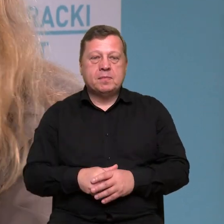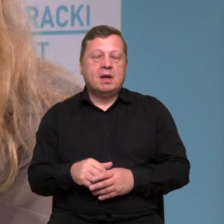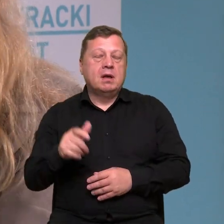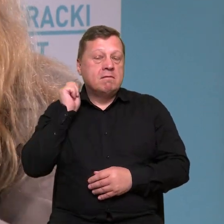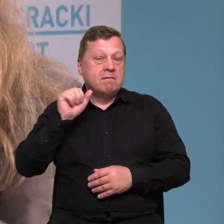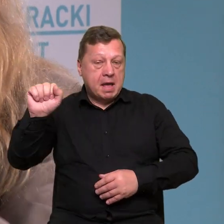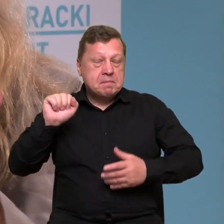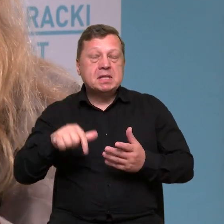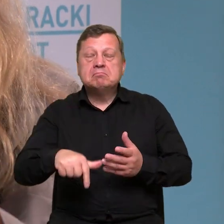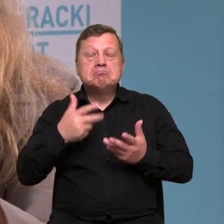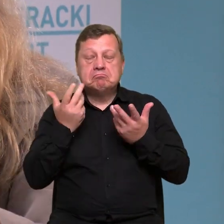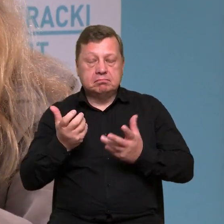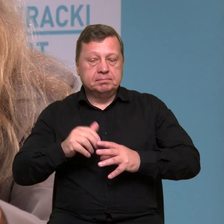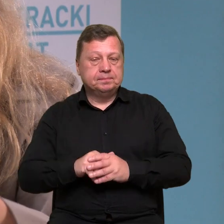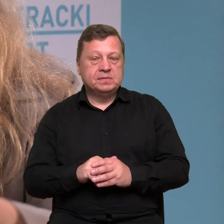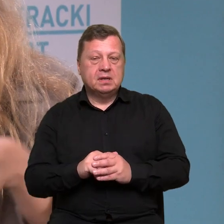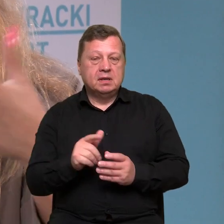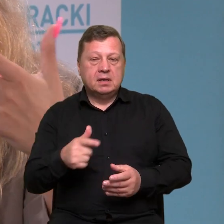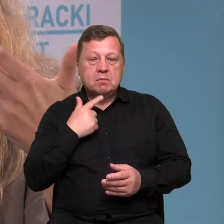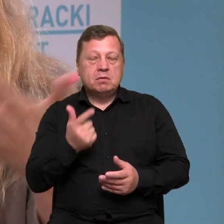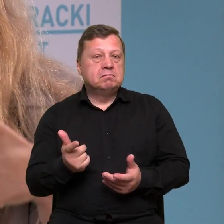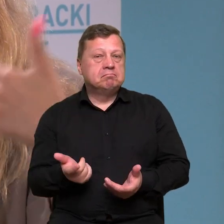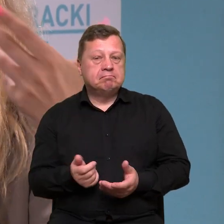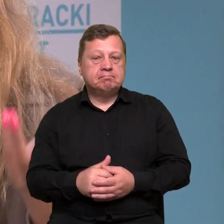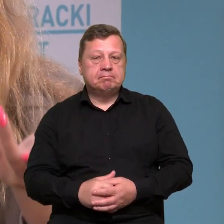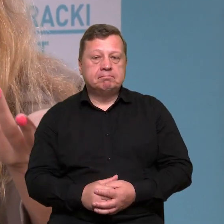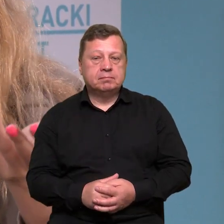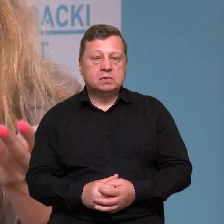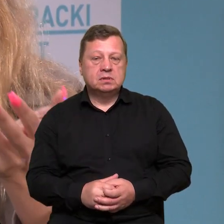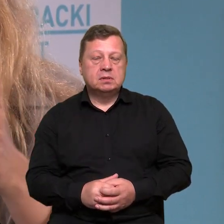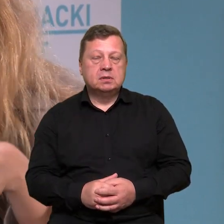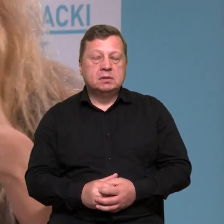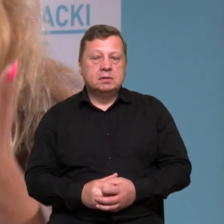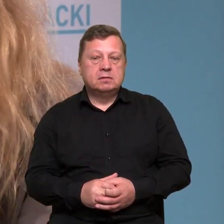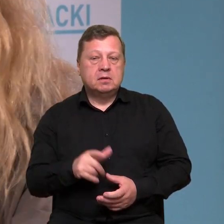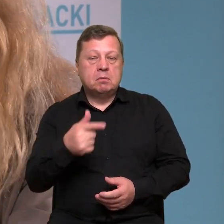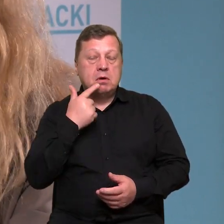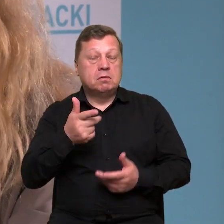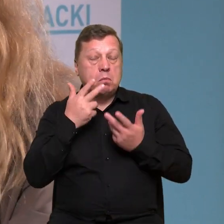Feministyczne jest bardziej to, że to pokazuje.